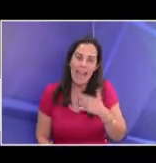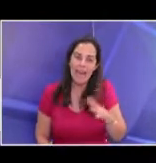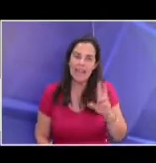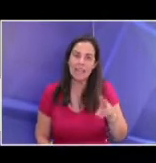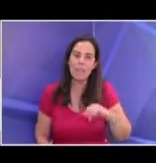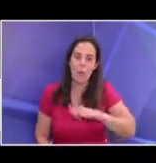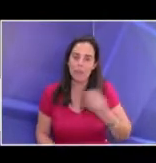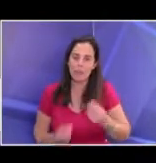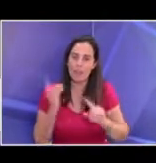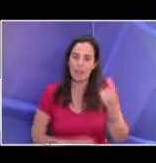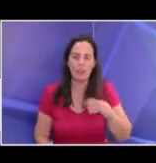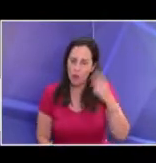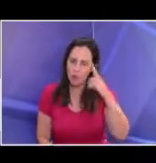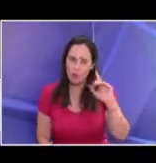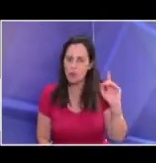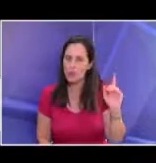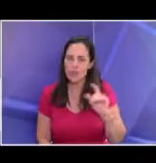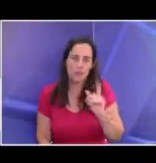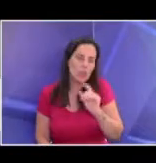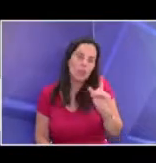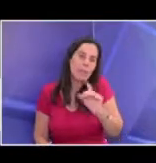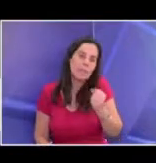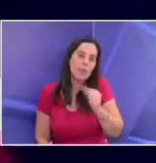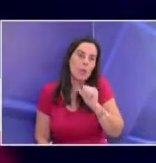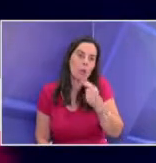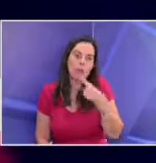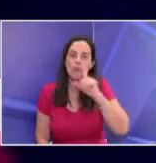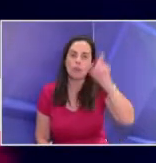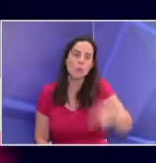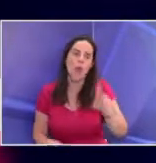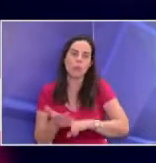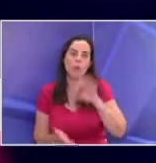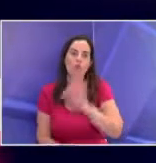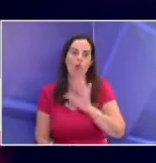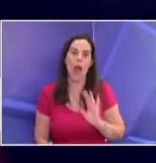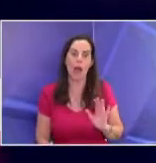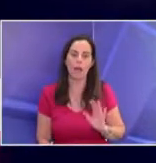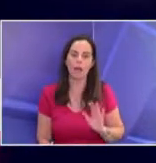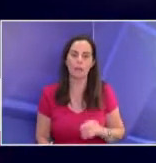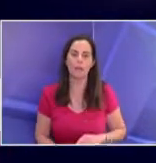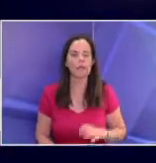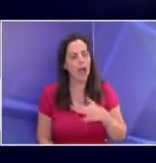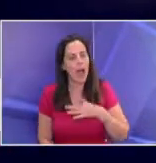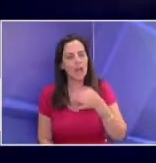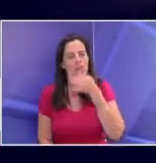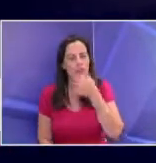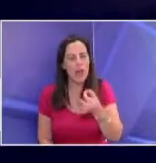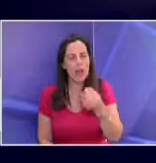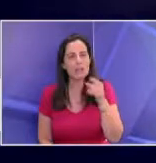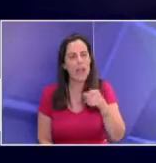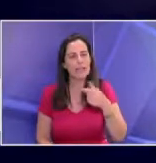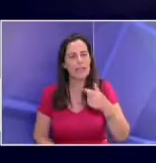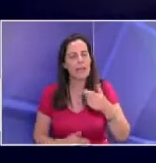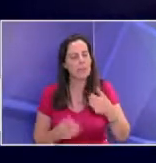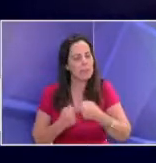היא מעוניינת שדבר כזה יקרה, אבל אני חושבת שכל עוד היא לא רוצה להגיד את שמו, זאת זכותה מלאה, לא, אני מסכים. לעמוד על זה. השאלה הקריטית, כשאתם